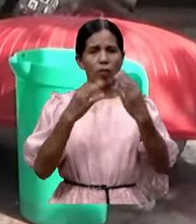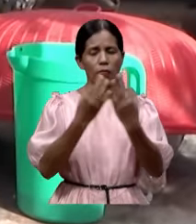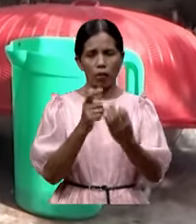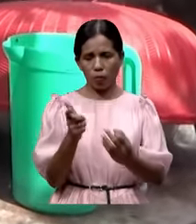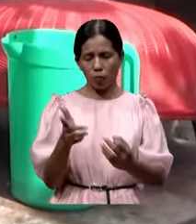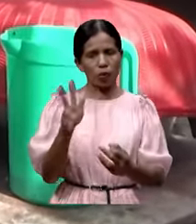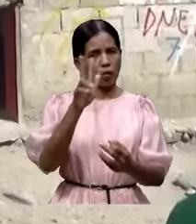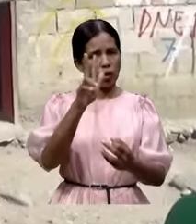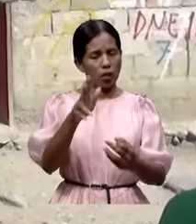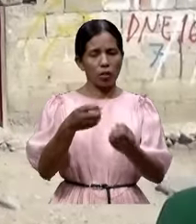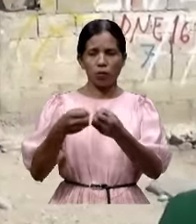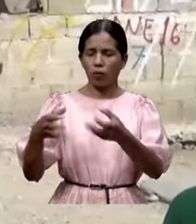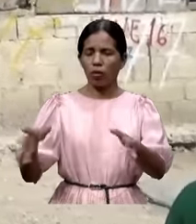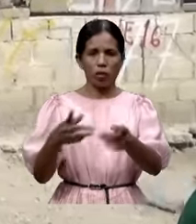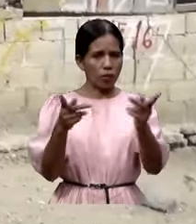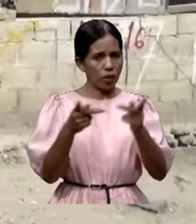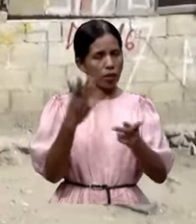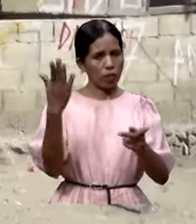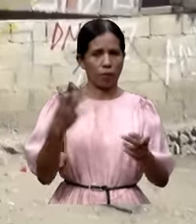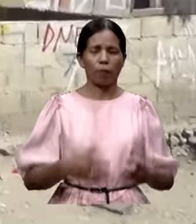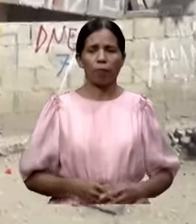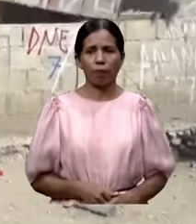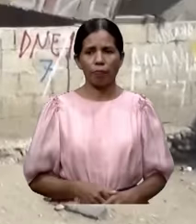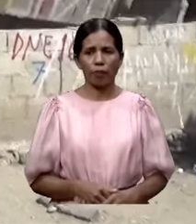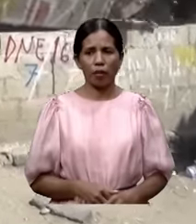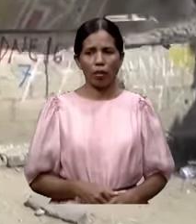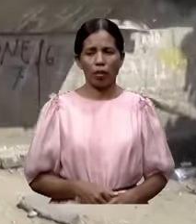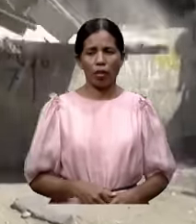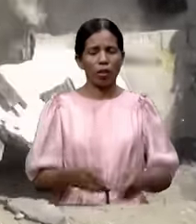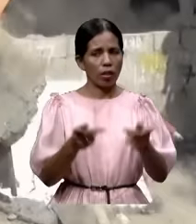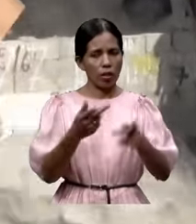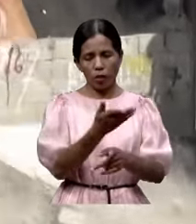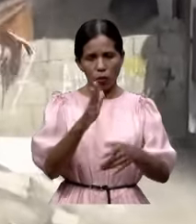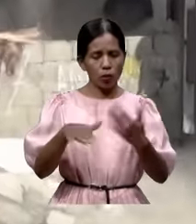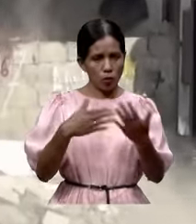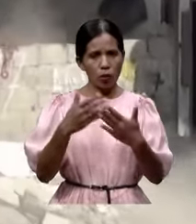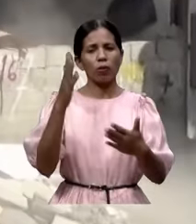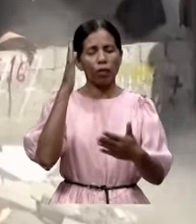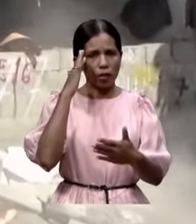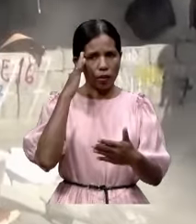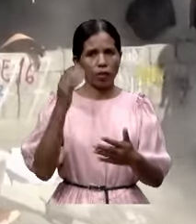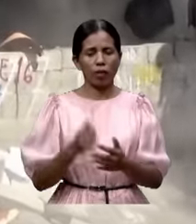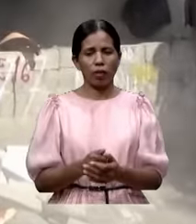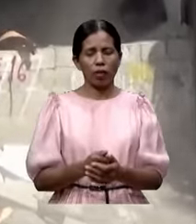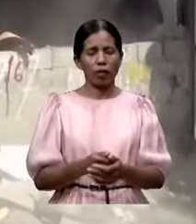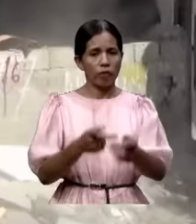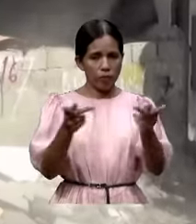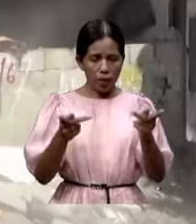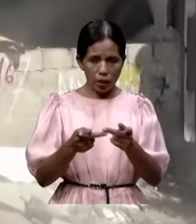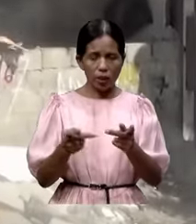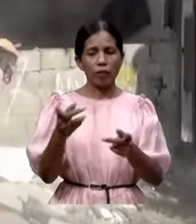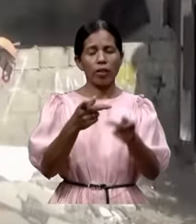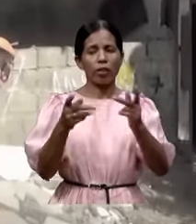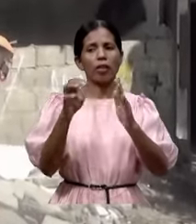Resintolu ne atu hama mukfaten refere Raile tepo cerutu tahten hela Raile rai Estado